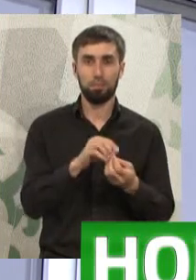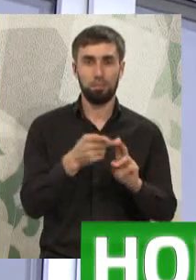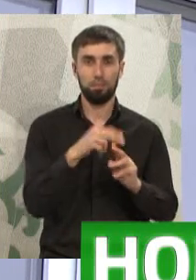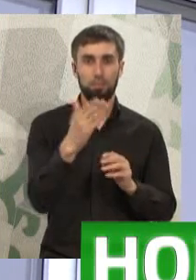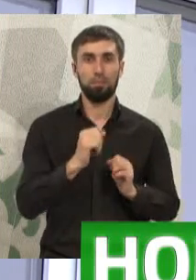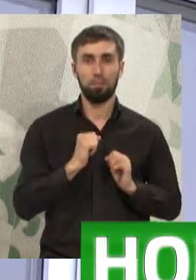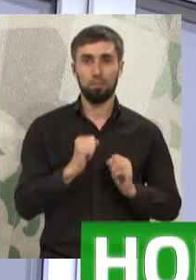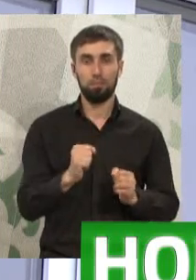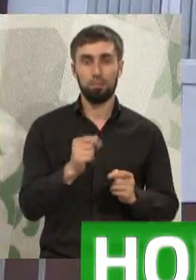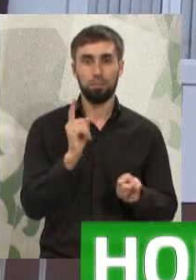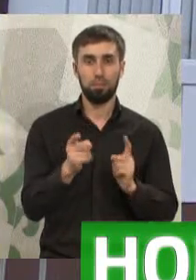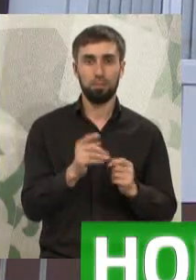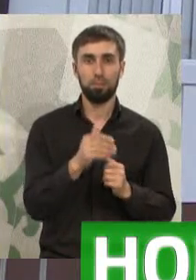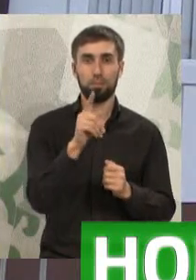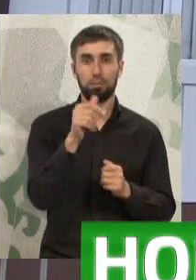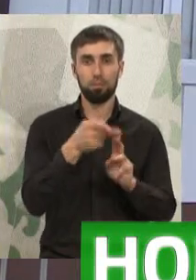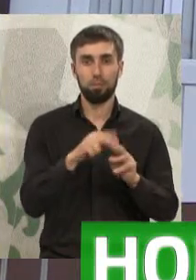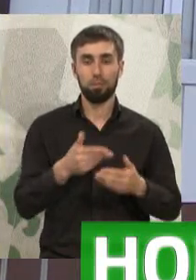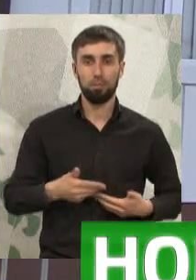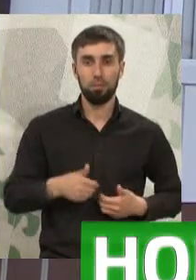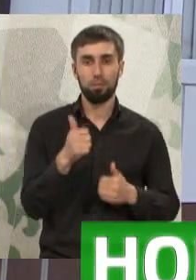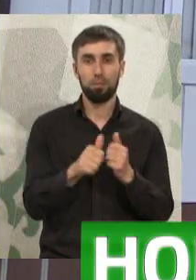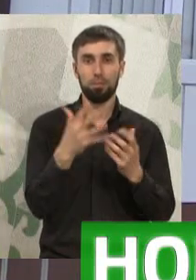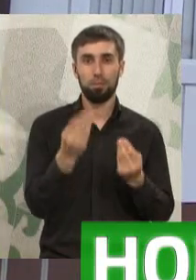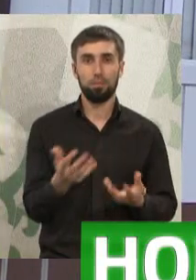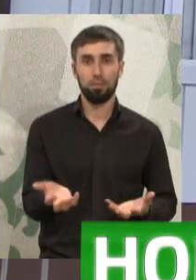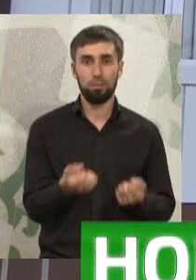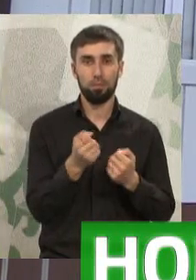герои, которые спасают жизни каждый день. Идрис Ижиев, Асхаб Белакиев, Новости 24.